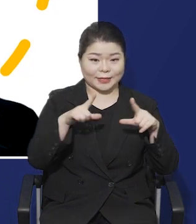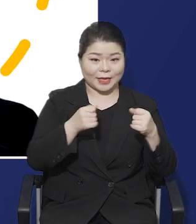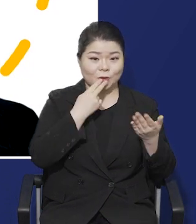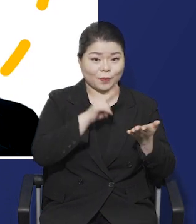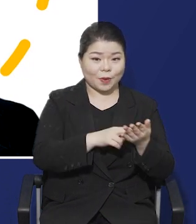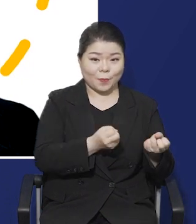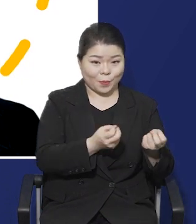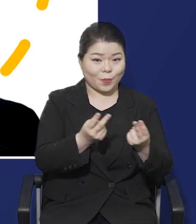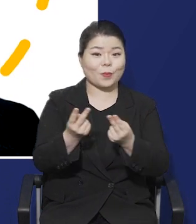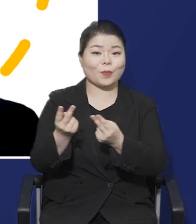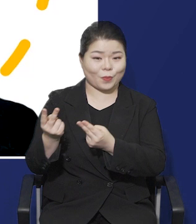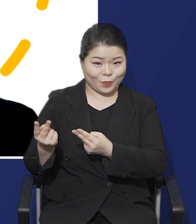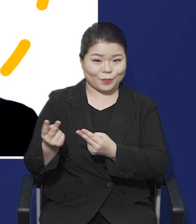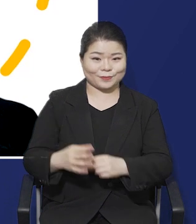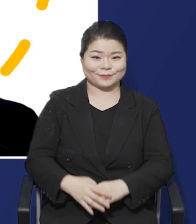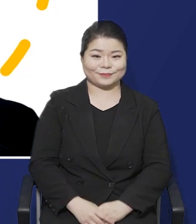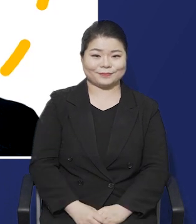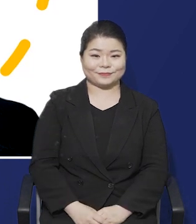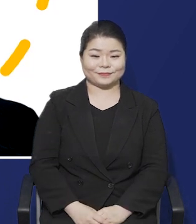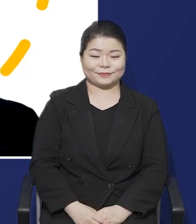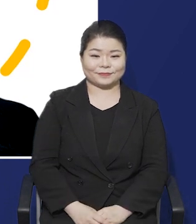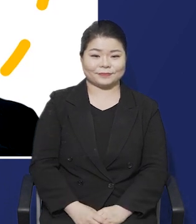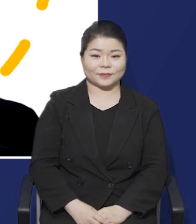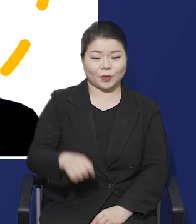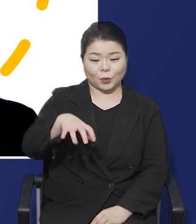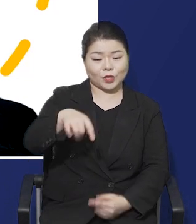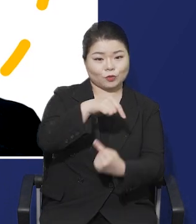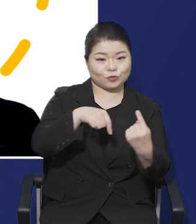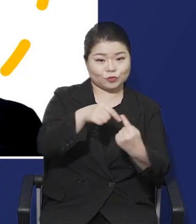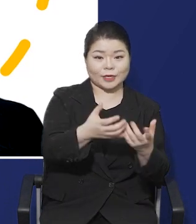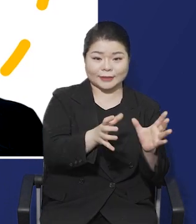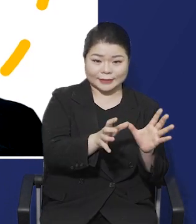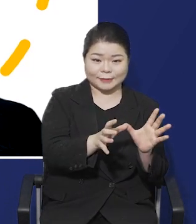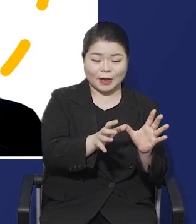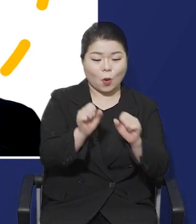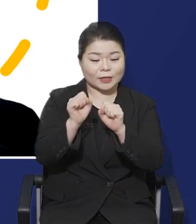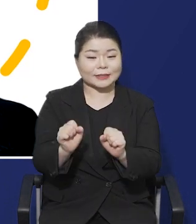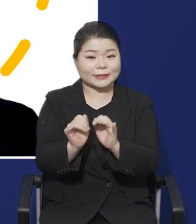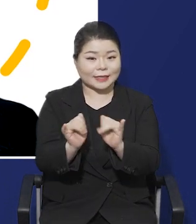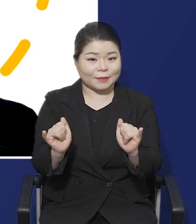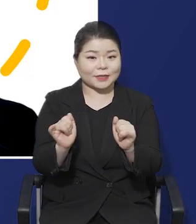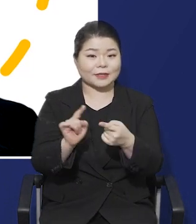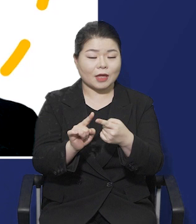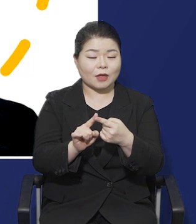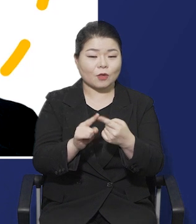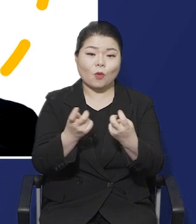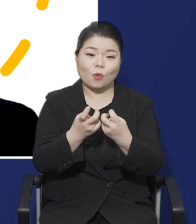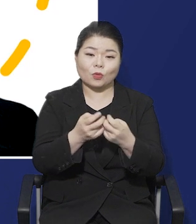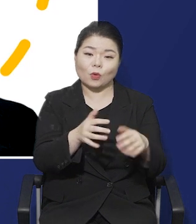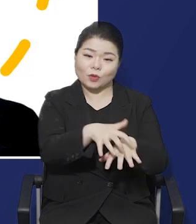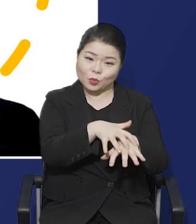발송하고 직접적으로 이제 발송을 하게 됩니다. 그리고 현장 운영팀과 상주 인력에 대해서 어떻게 구성할